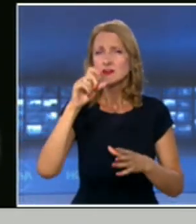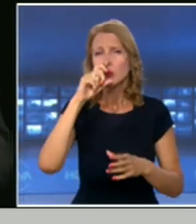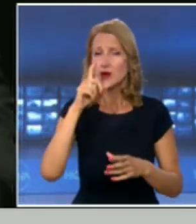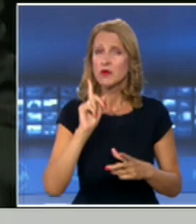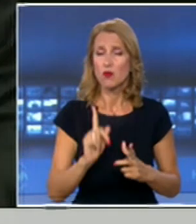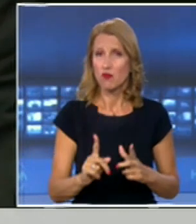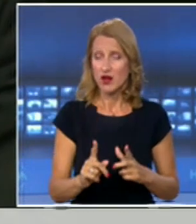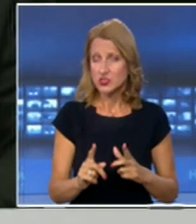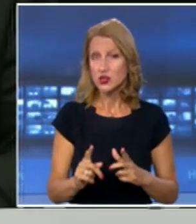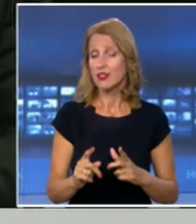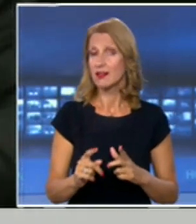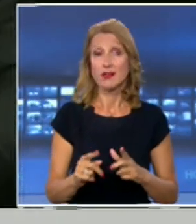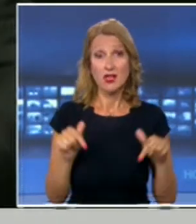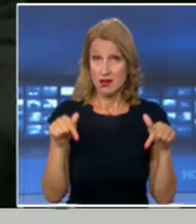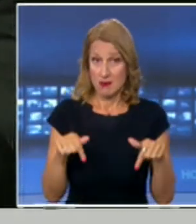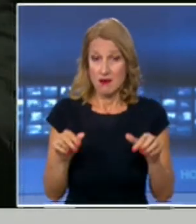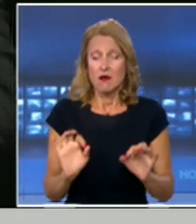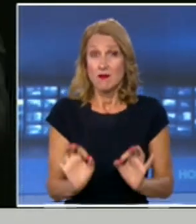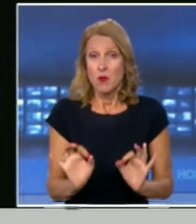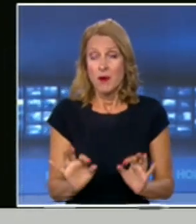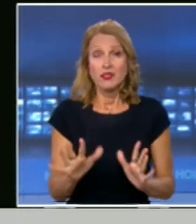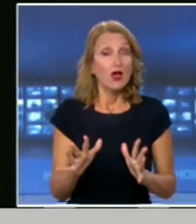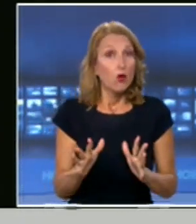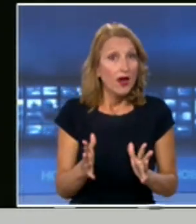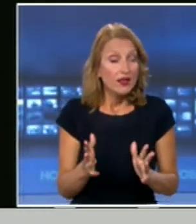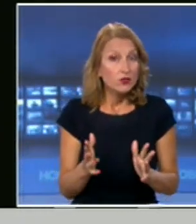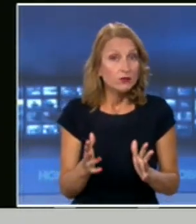съществено значение в момента, в който